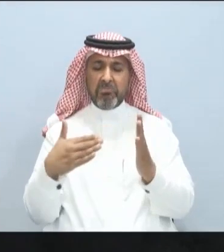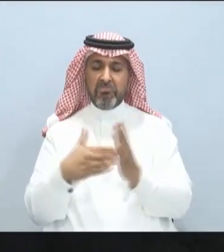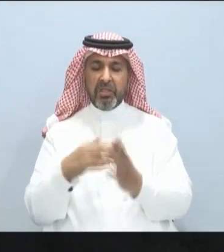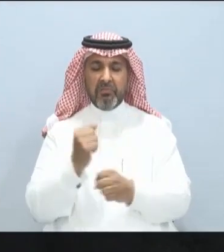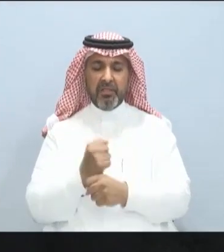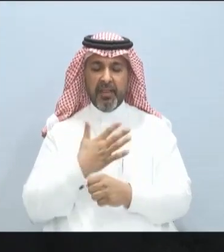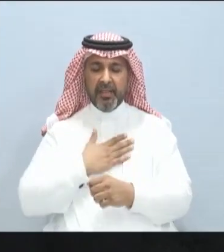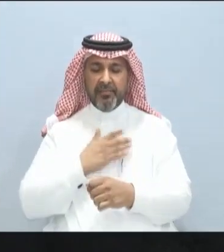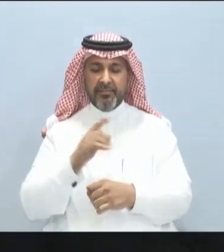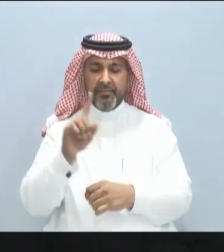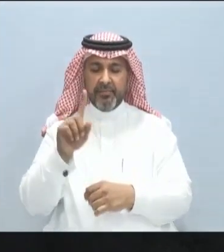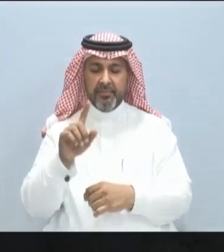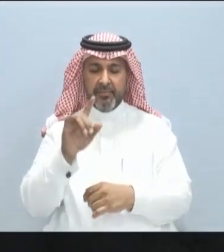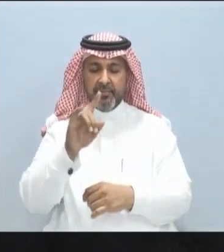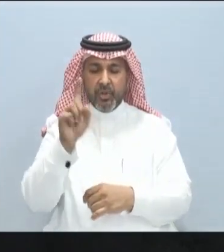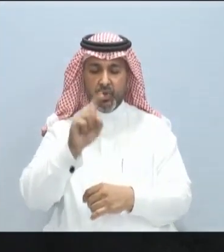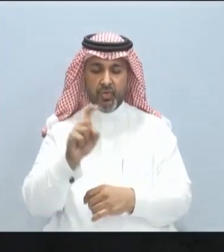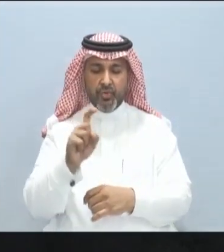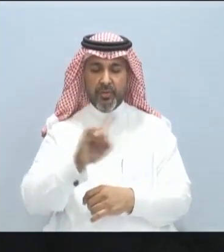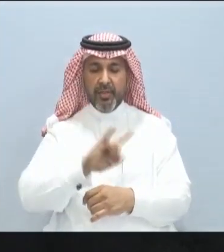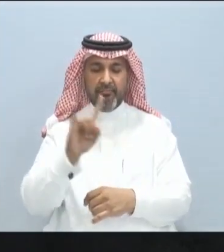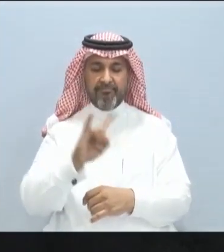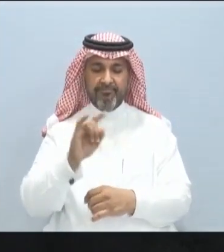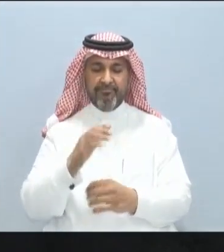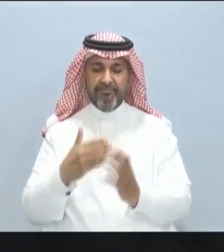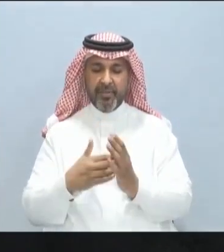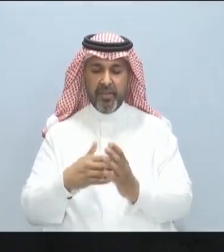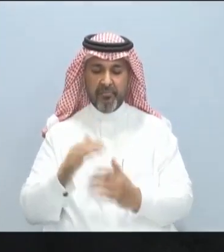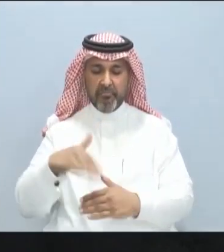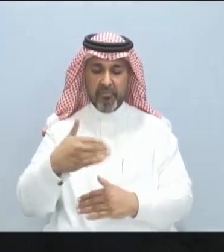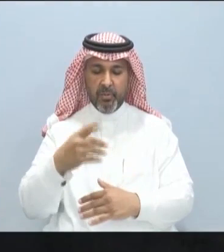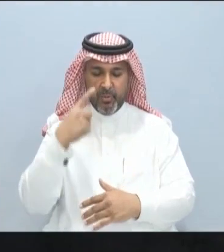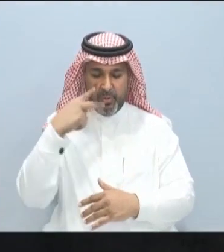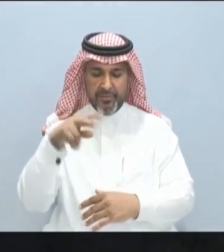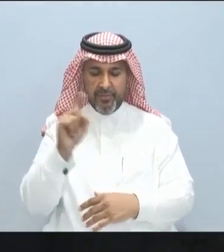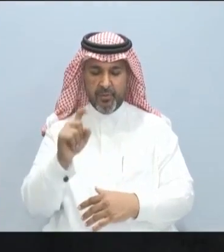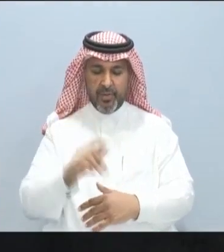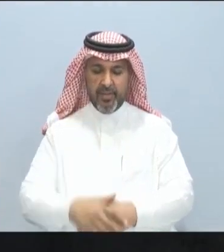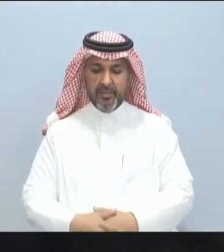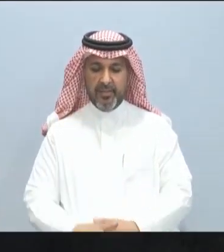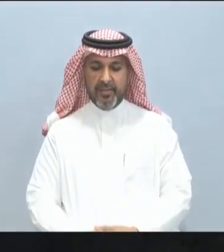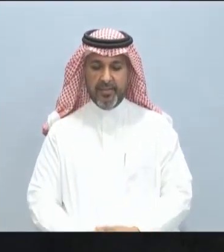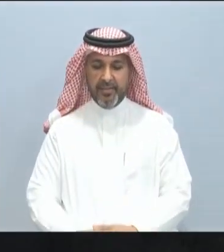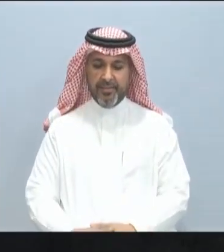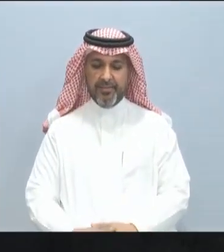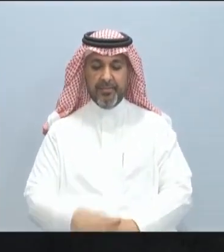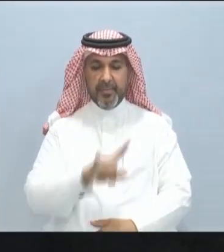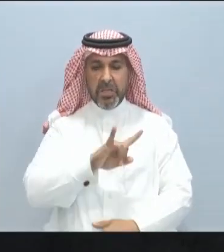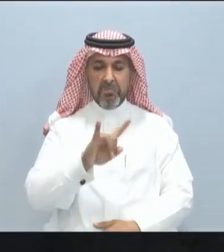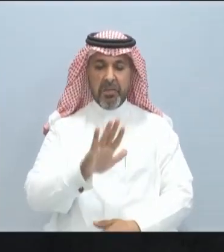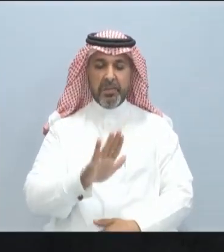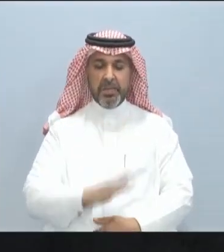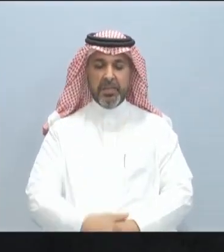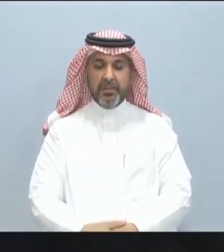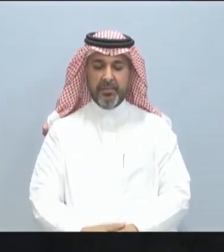شروطنا او استكمال البحث بذلك اذا هي عباره عن ثلاثيه حد نحاول ان نبحث عن طرق